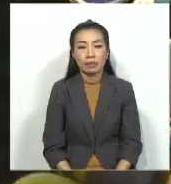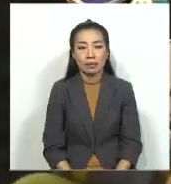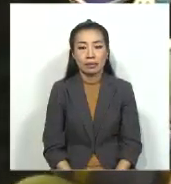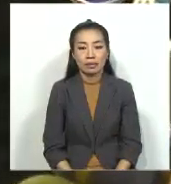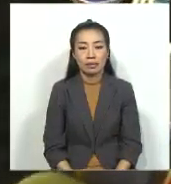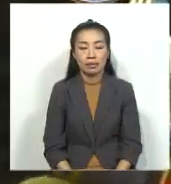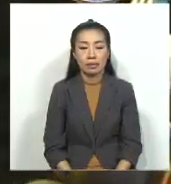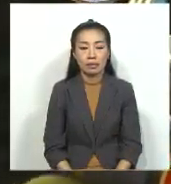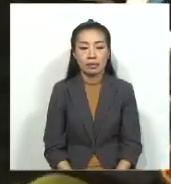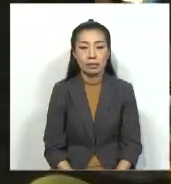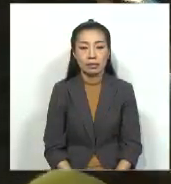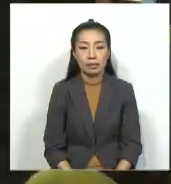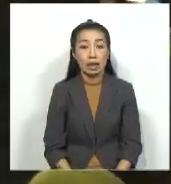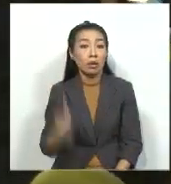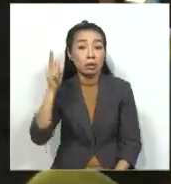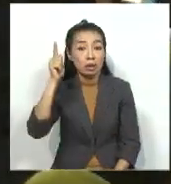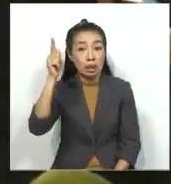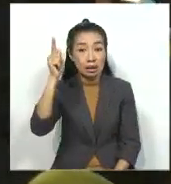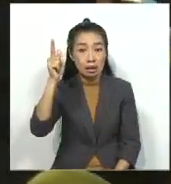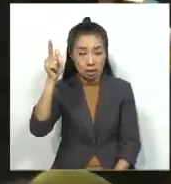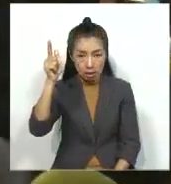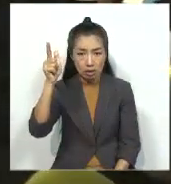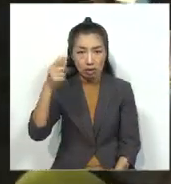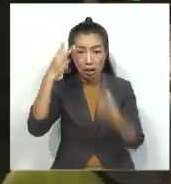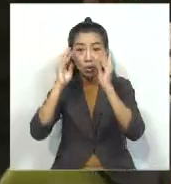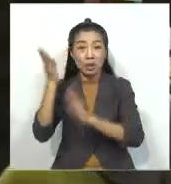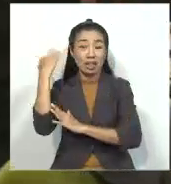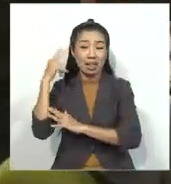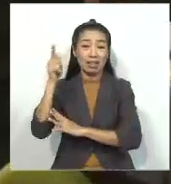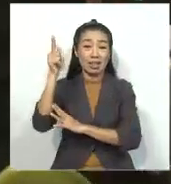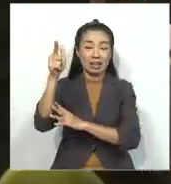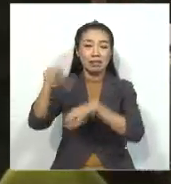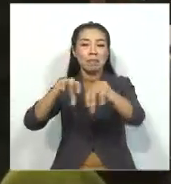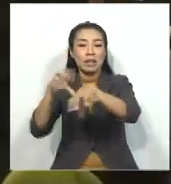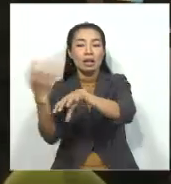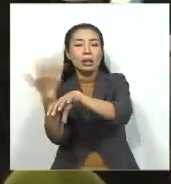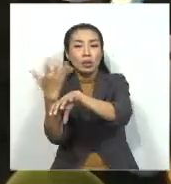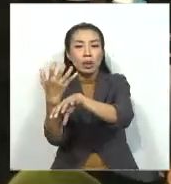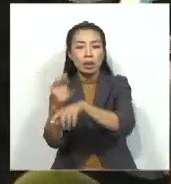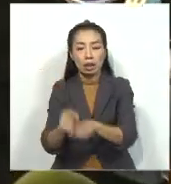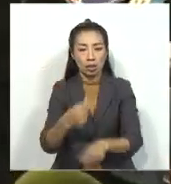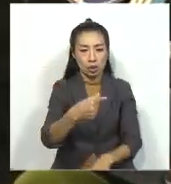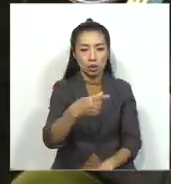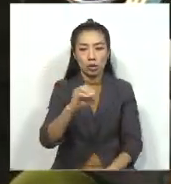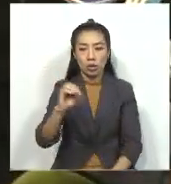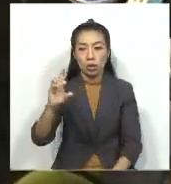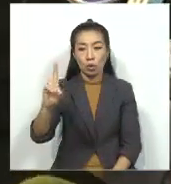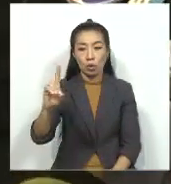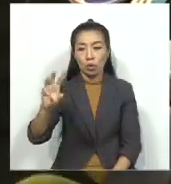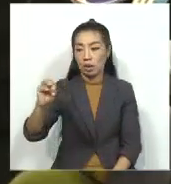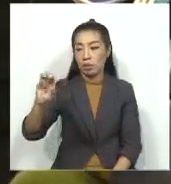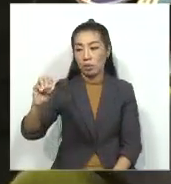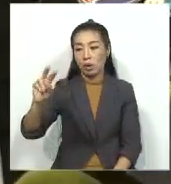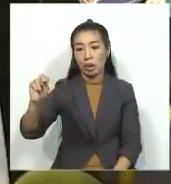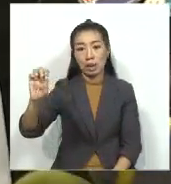ส่วนกรณีที่นายทักษิณชินวัตรอดีตนายกรัฐมนตรีจัดรายการ Good Monday นะครับรับมือกับการเปลี่ยนแปลงของโลก